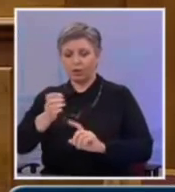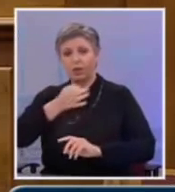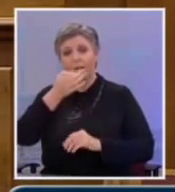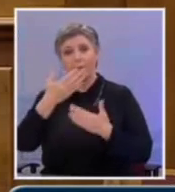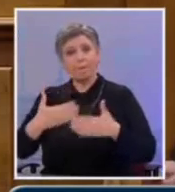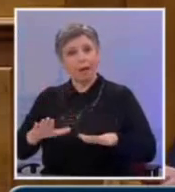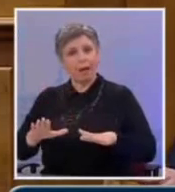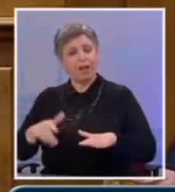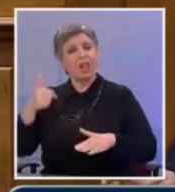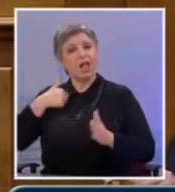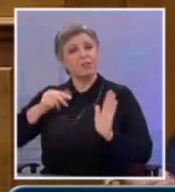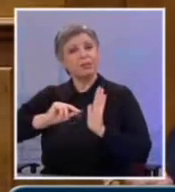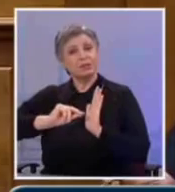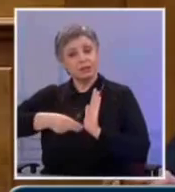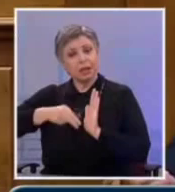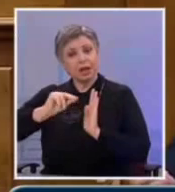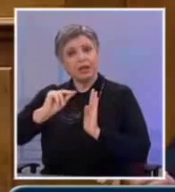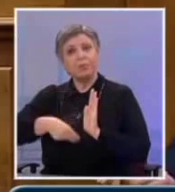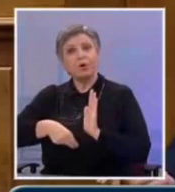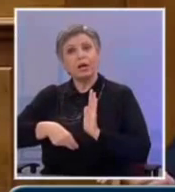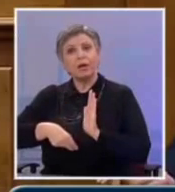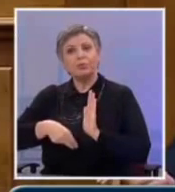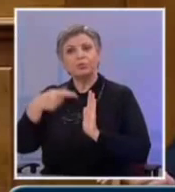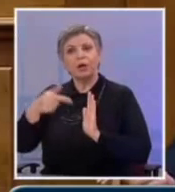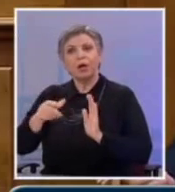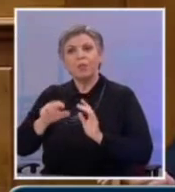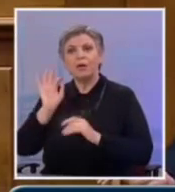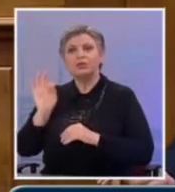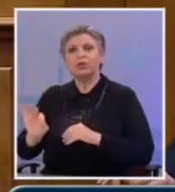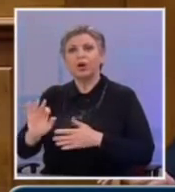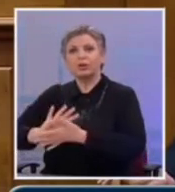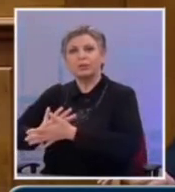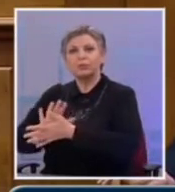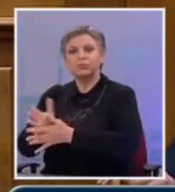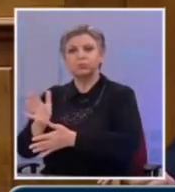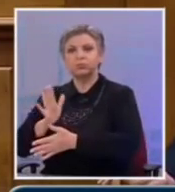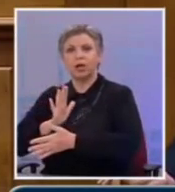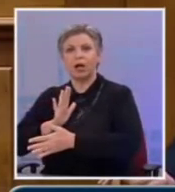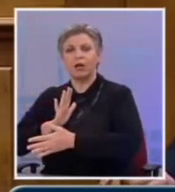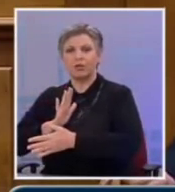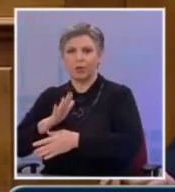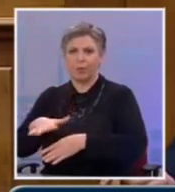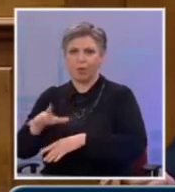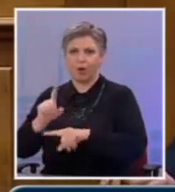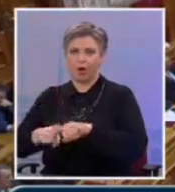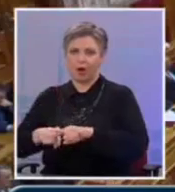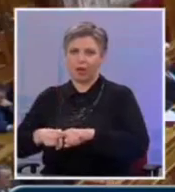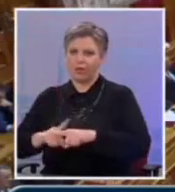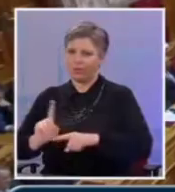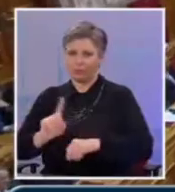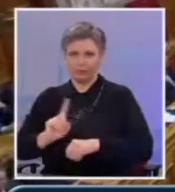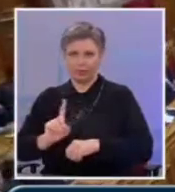να βάλουμε υπογραφές σε σχέδια εξαθλίωσης του λαού μας. Γνωρίζω καλά όμως